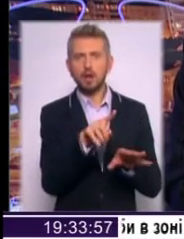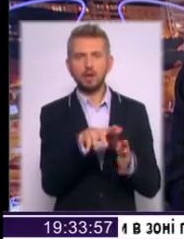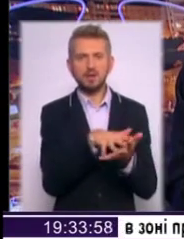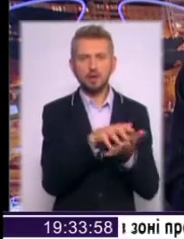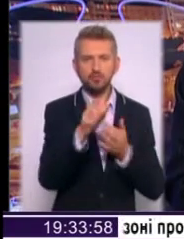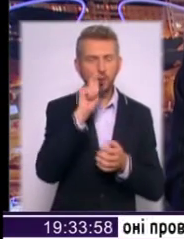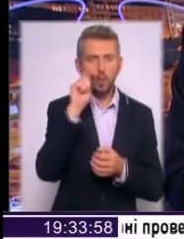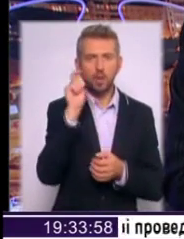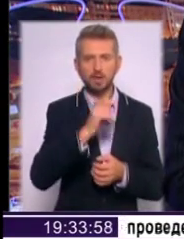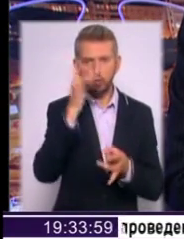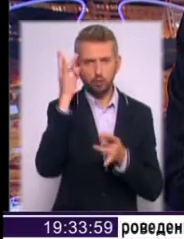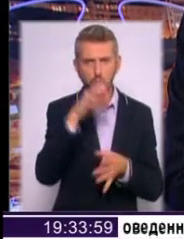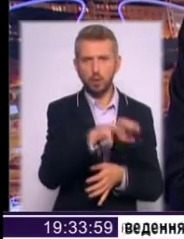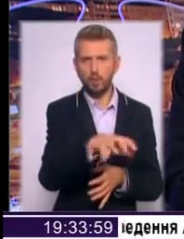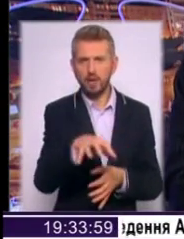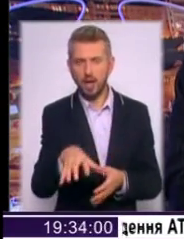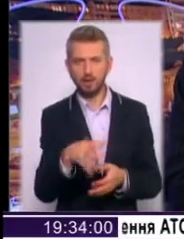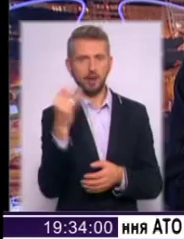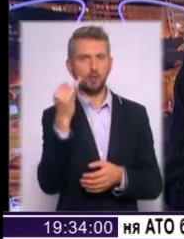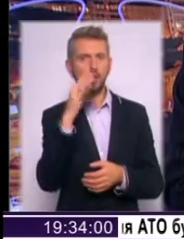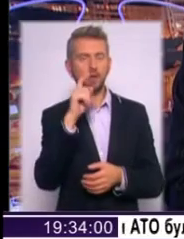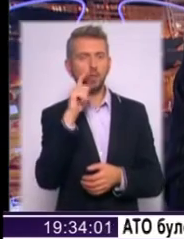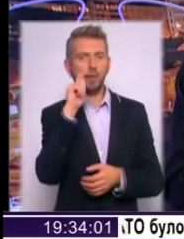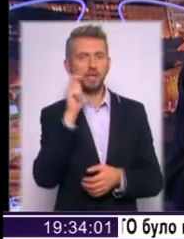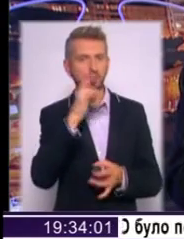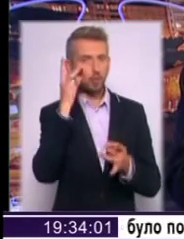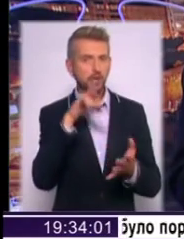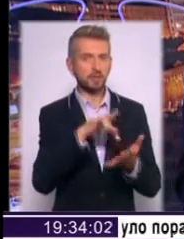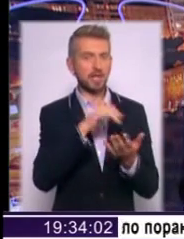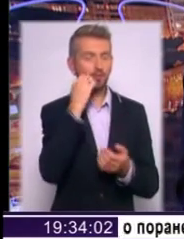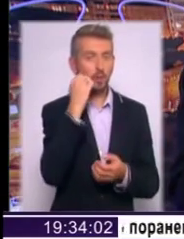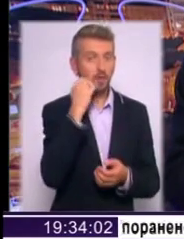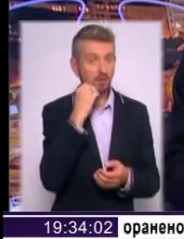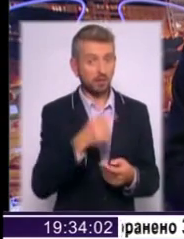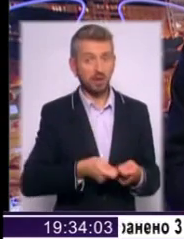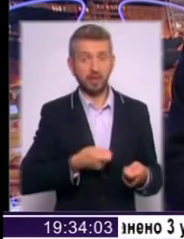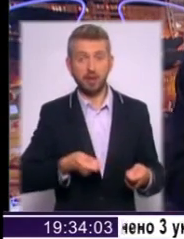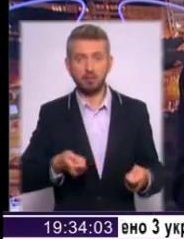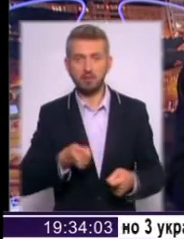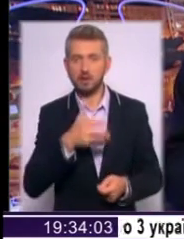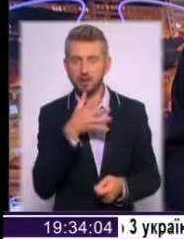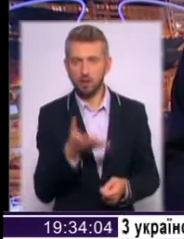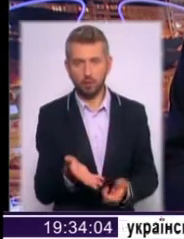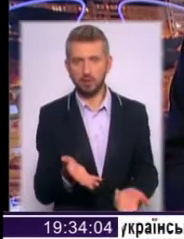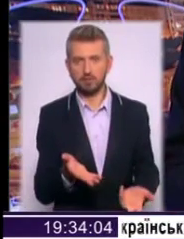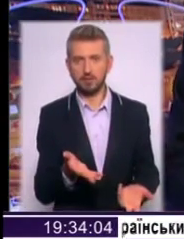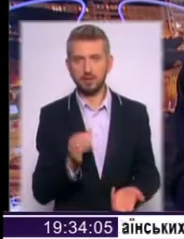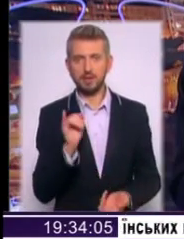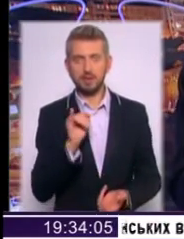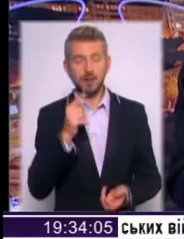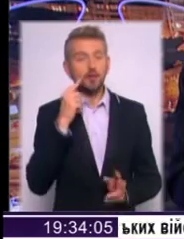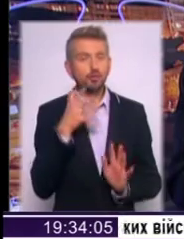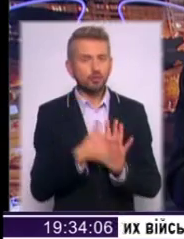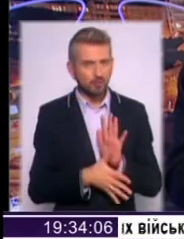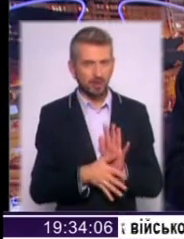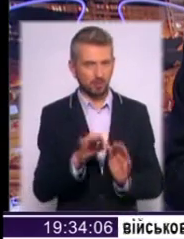українські культурні осередки. Історія з українським культурним центром в Москві, вона тягнеться вже кілька років, так. І зрозуміло,